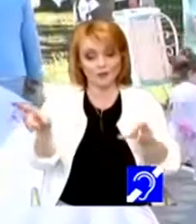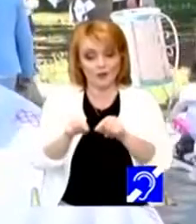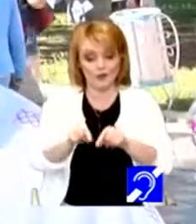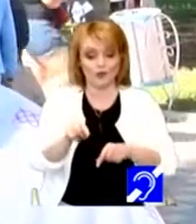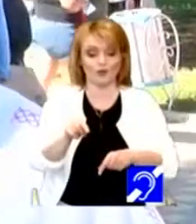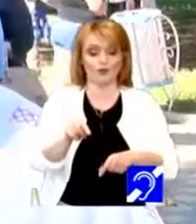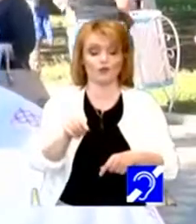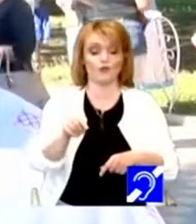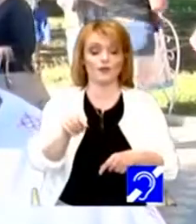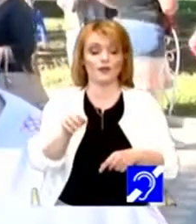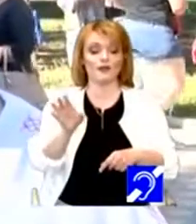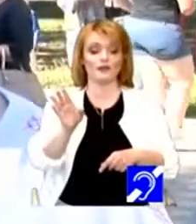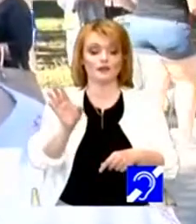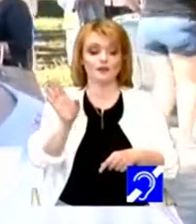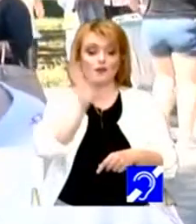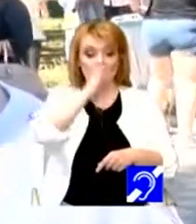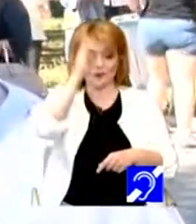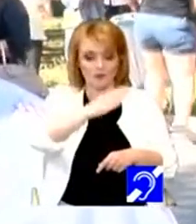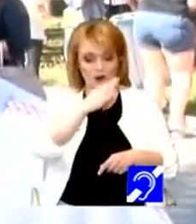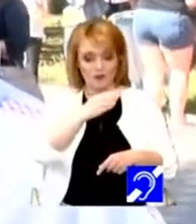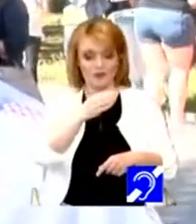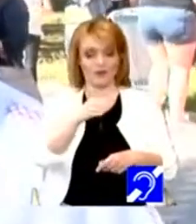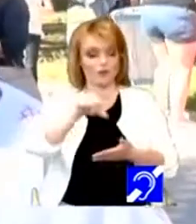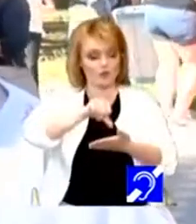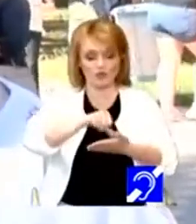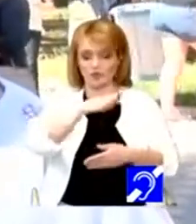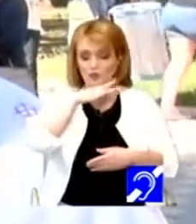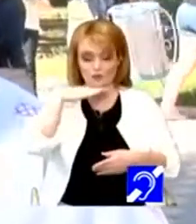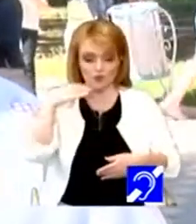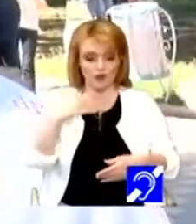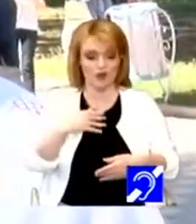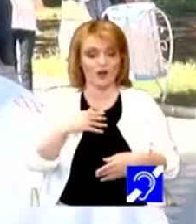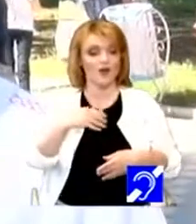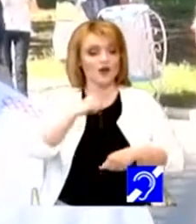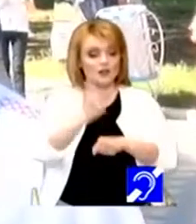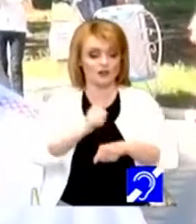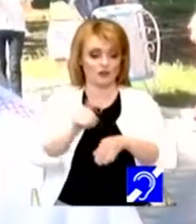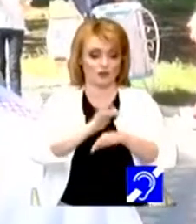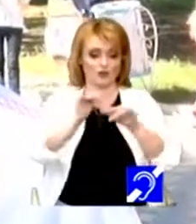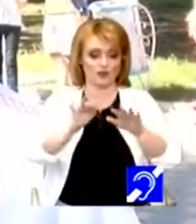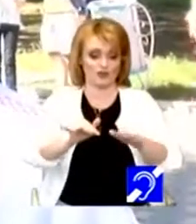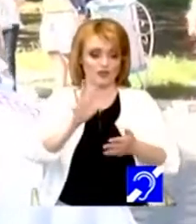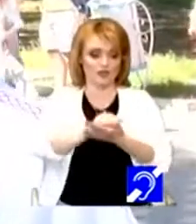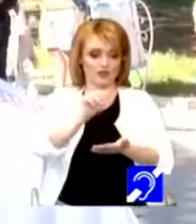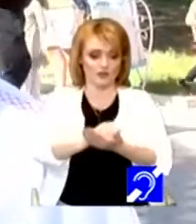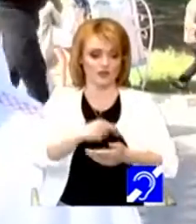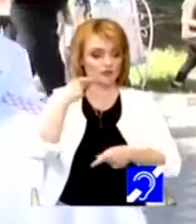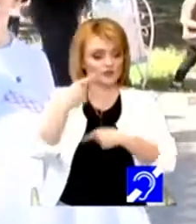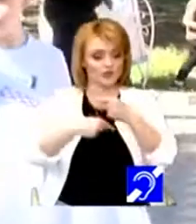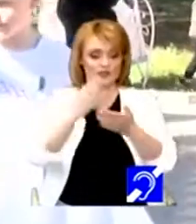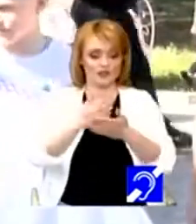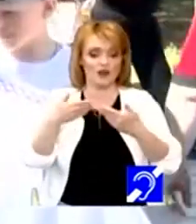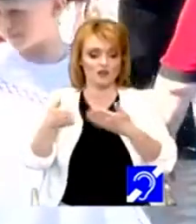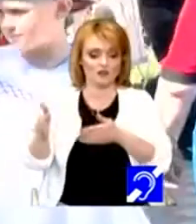părinții, toți actorii implicați în acest proces. Noi știm că orice act de caritate este o treaptă către cer și suntem mereu deschiși